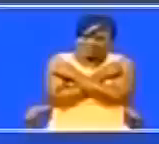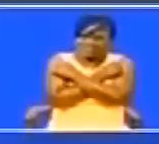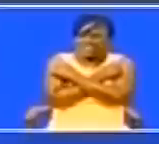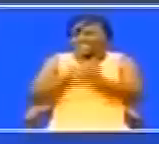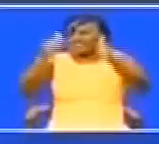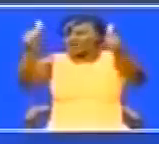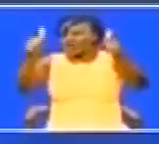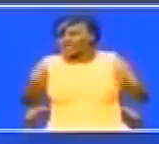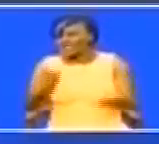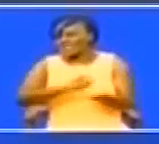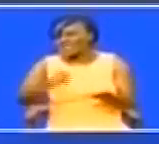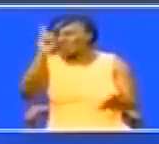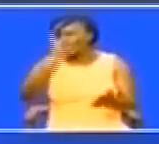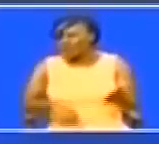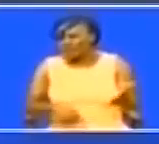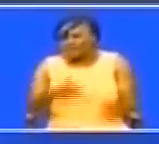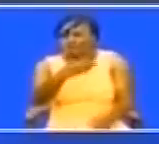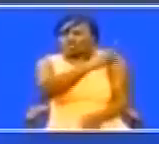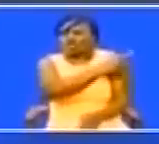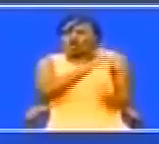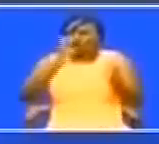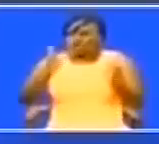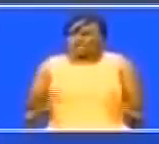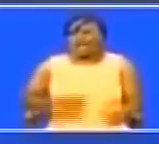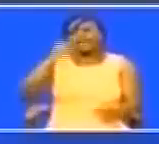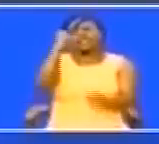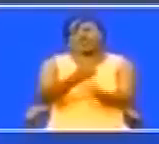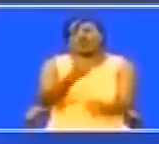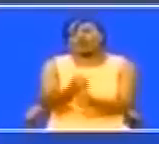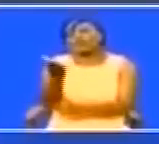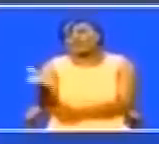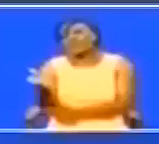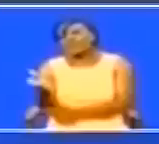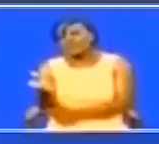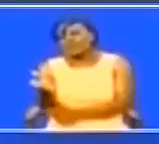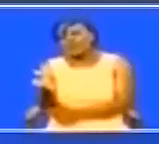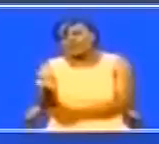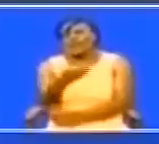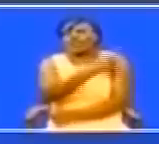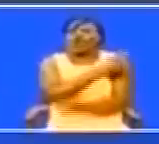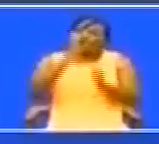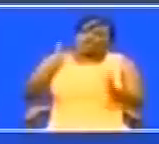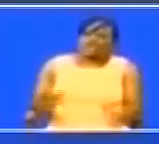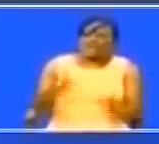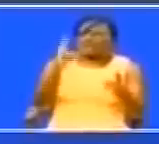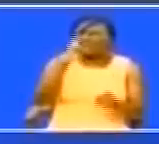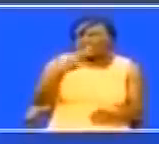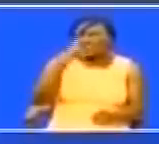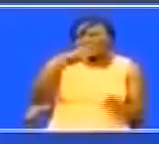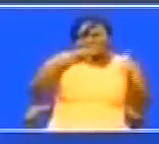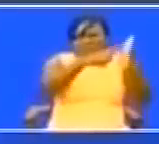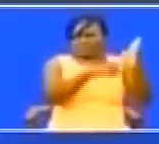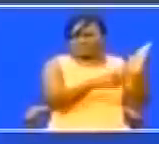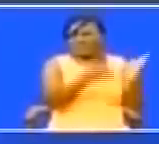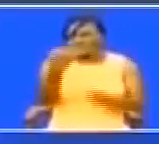Vibao vimeandikwa daktari ukitaka kazi, daktari kazi. Daktari is funny, funny stuff.